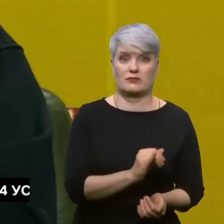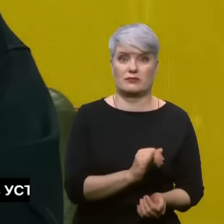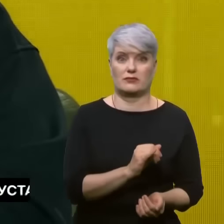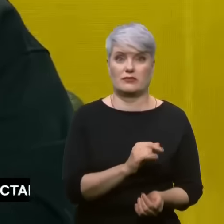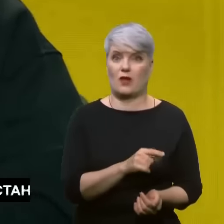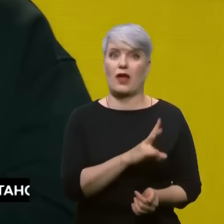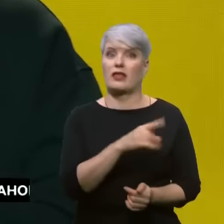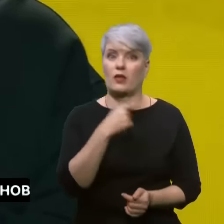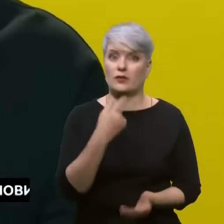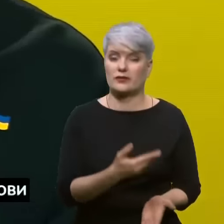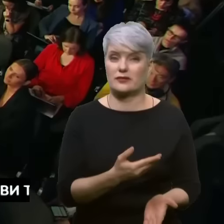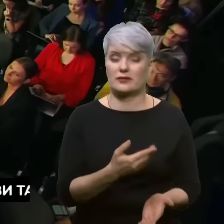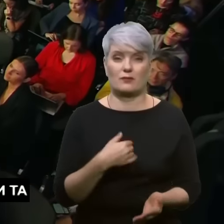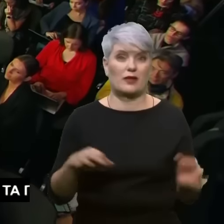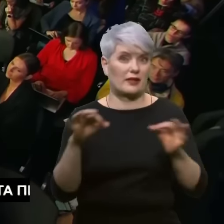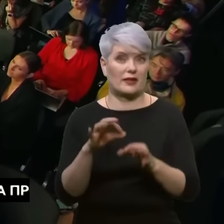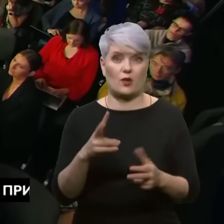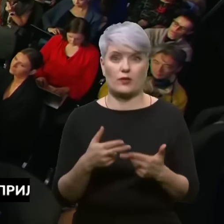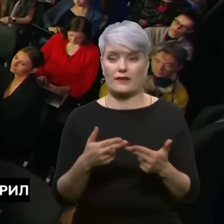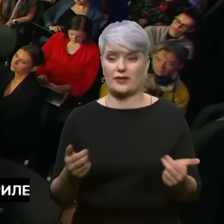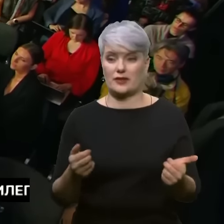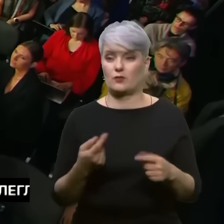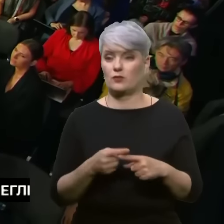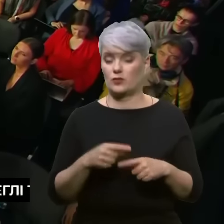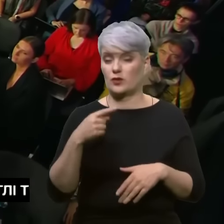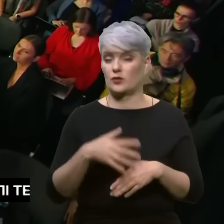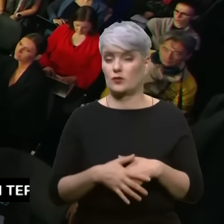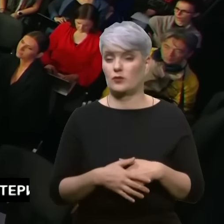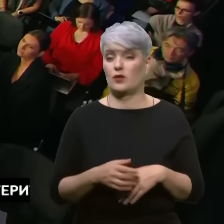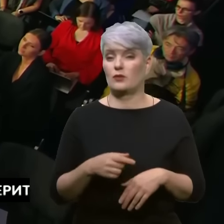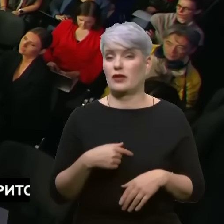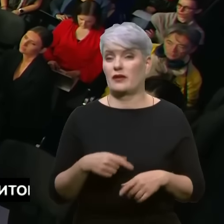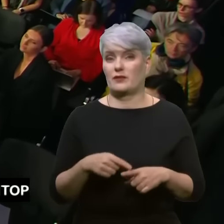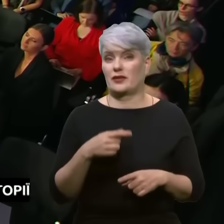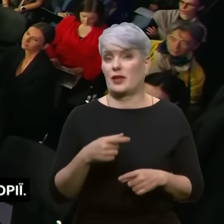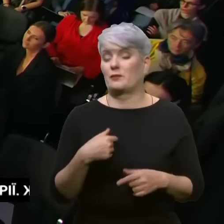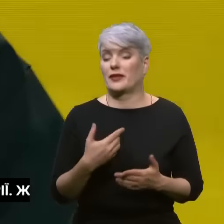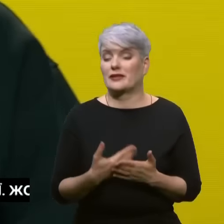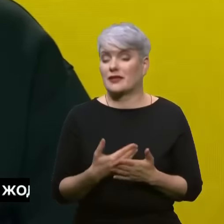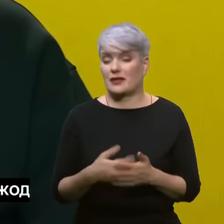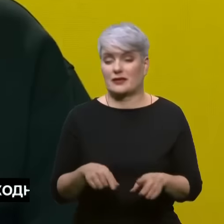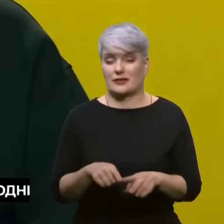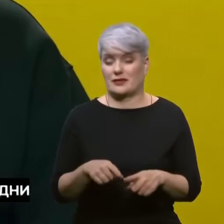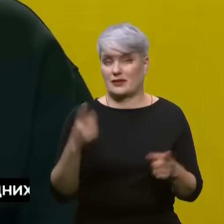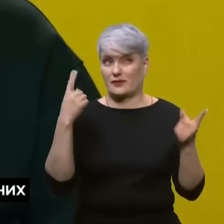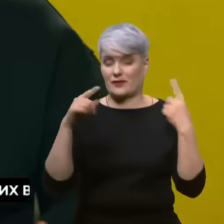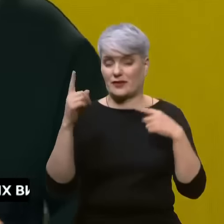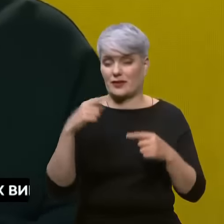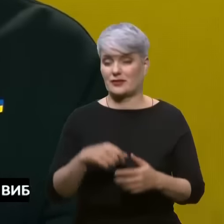вона російська. Ми ніколи це не визнаємо. Це ж зрозуміло. Тому я вам так і сказав. Мені здається, що це